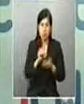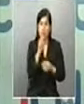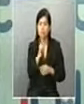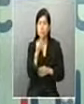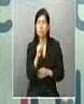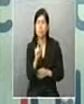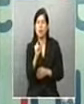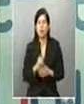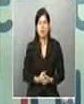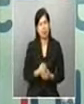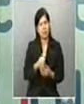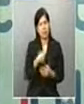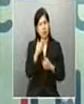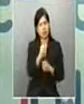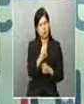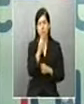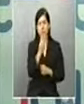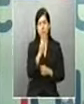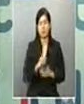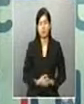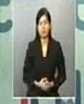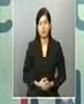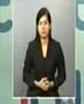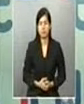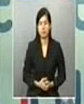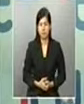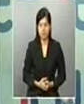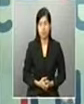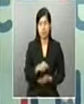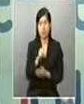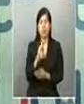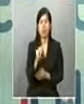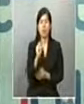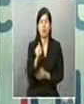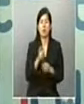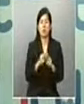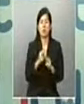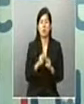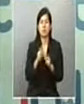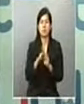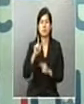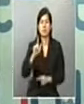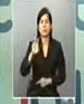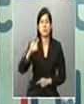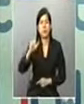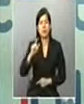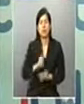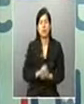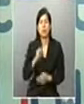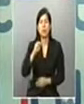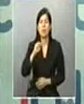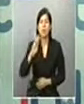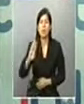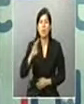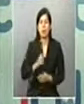ที่ซึ่งเราน่าสนใจที่สุดนะครับแน่นอนกรุงเดลีเมืองหลวงนะครับเมืองท่าทางตะวันตกมุมไบเมืองท่าทางตะวันออกกาลกัตต